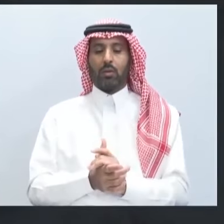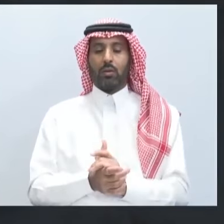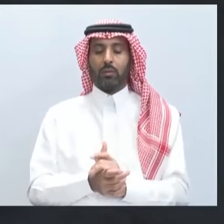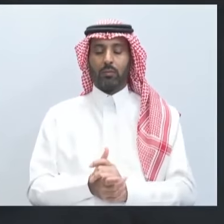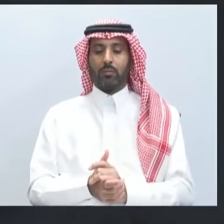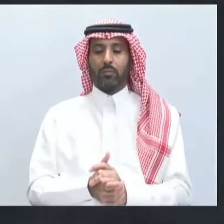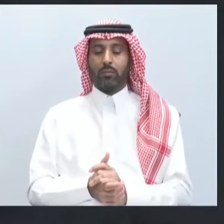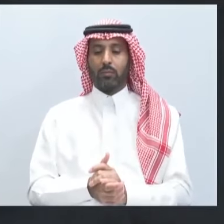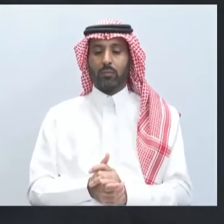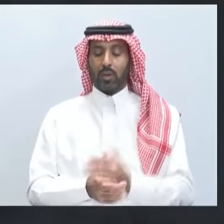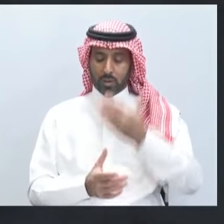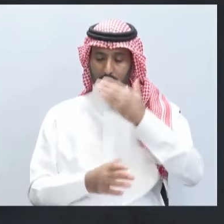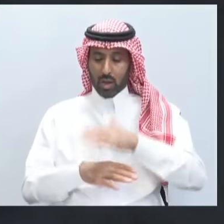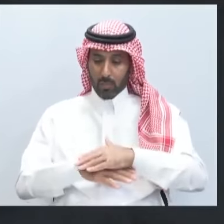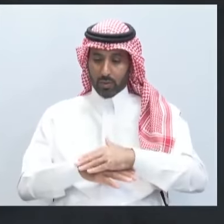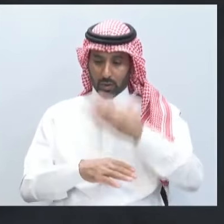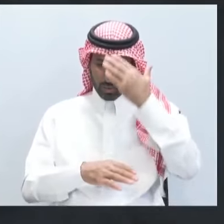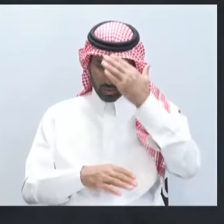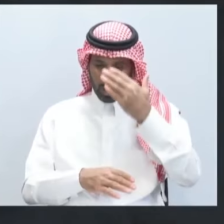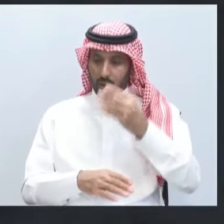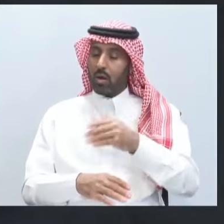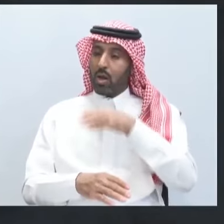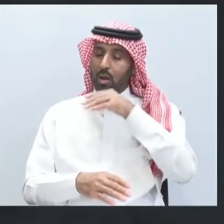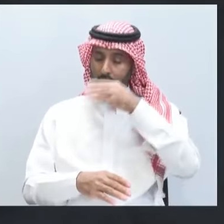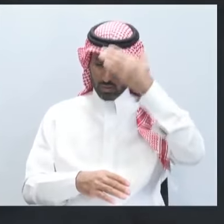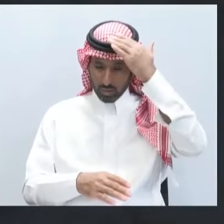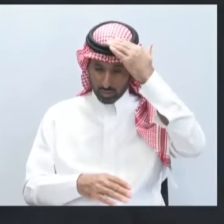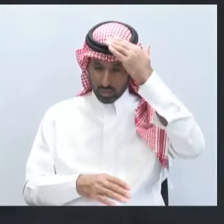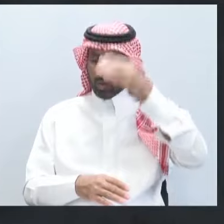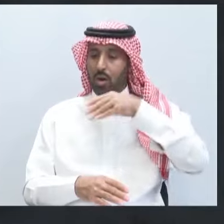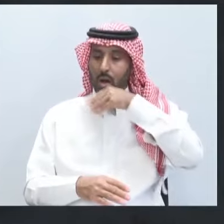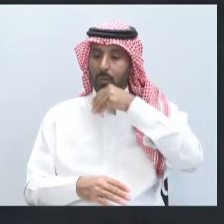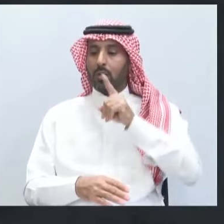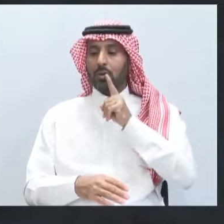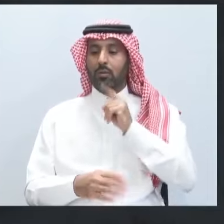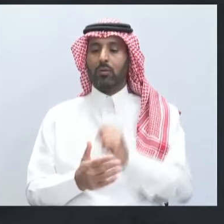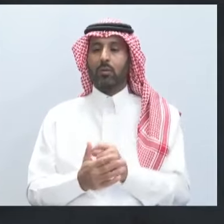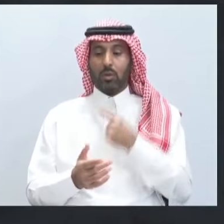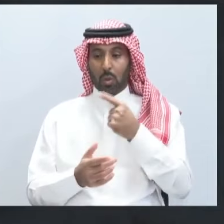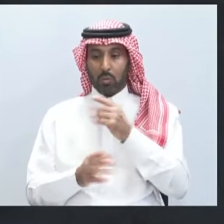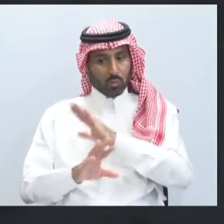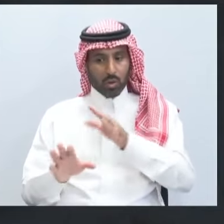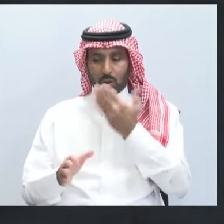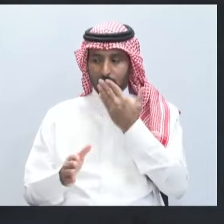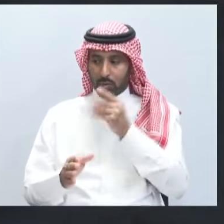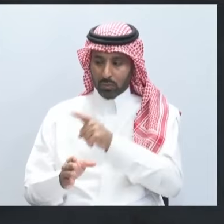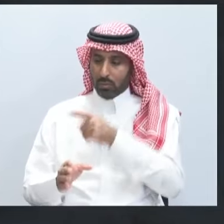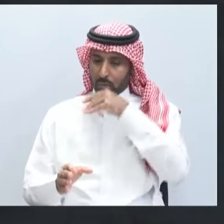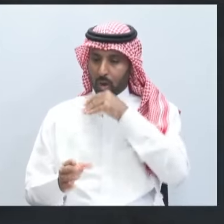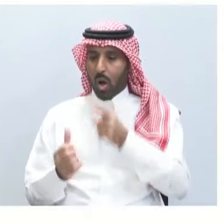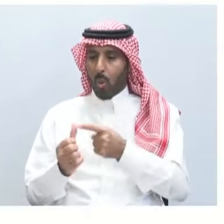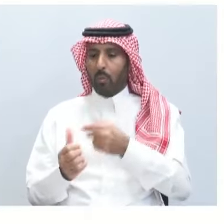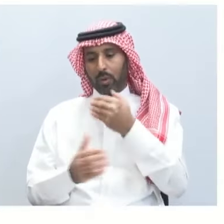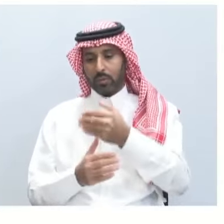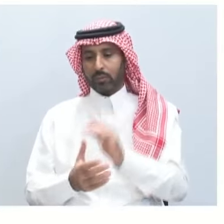في الامام احتراما وتقديرا لهما كذلك في الحديث انت لا تسابقه في في الحديث فهذه ايضا صوره من